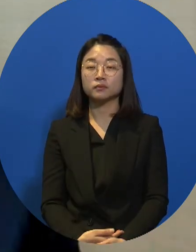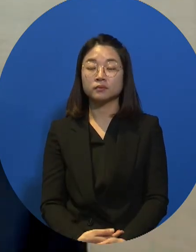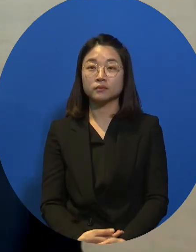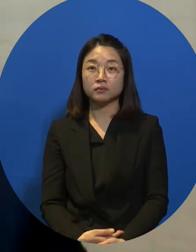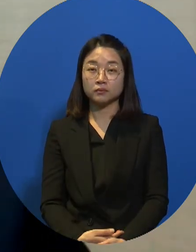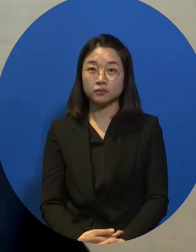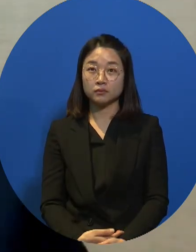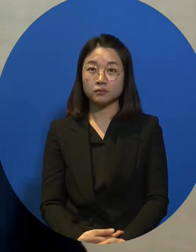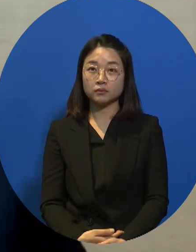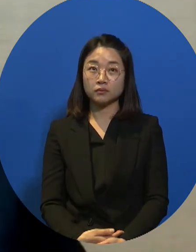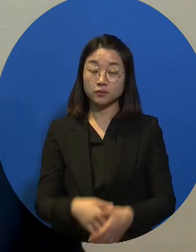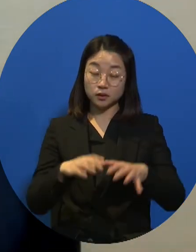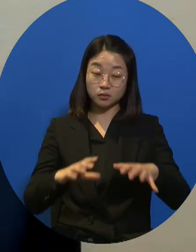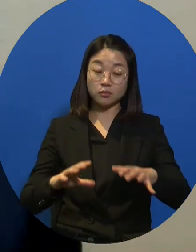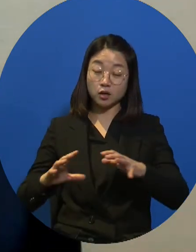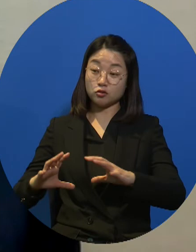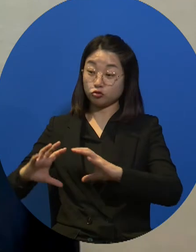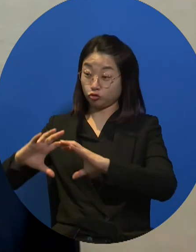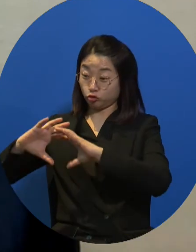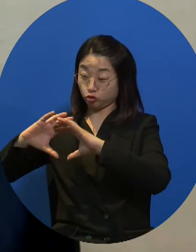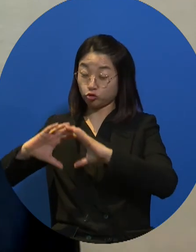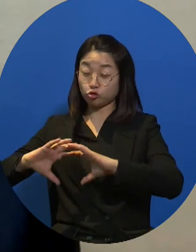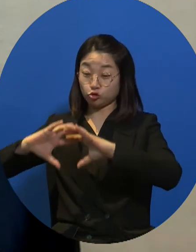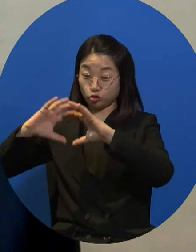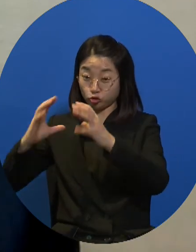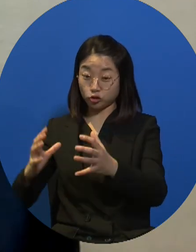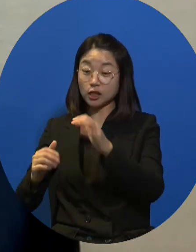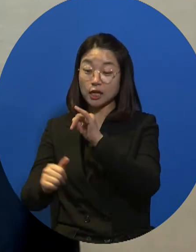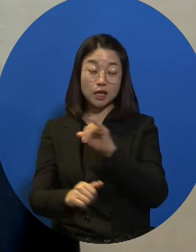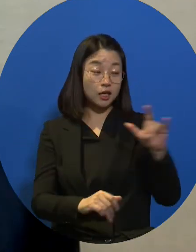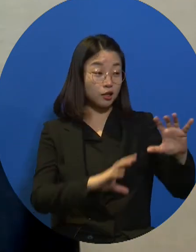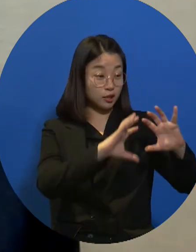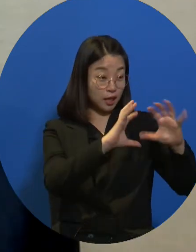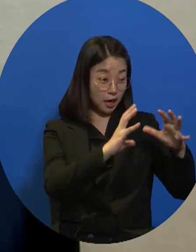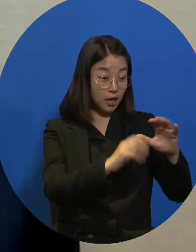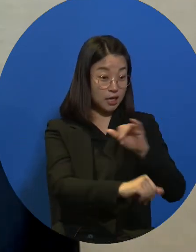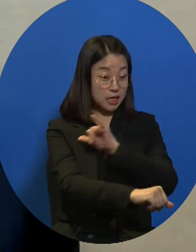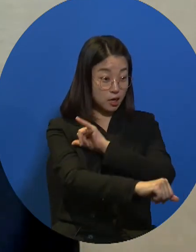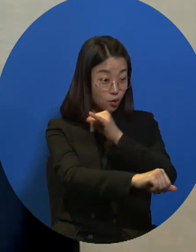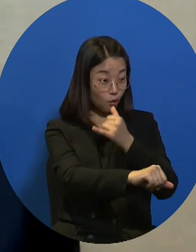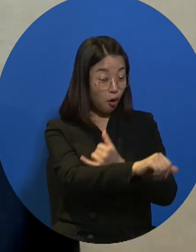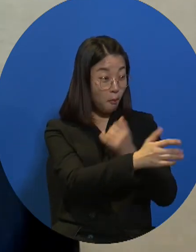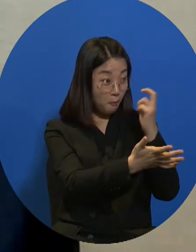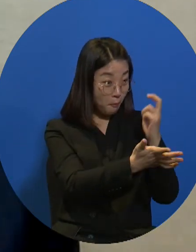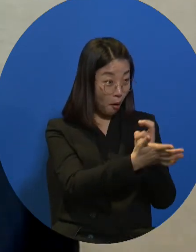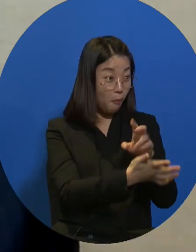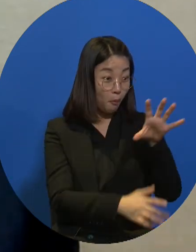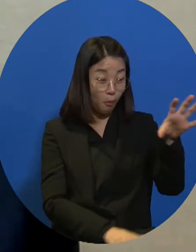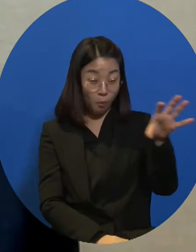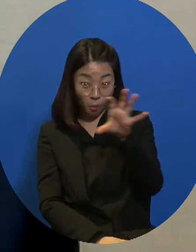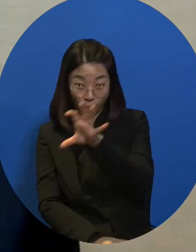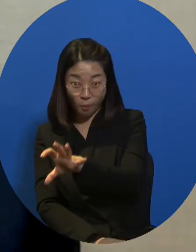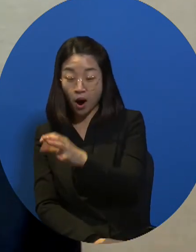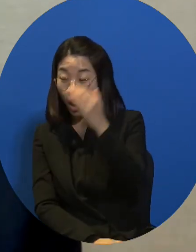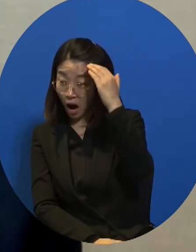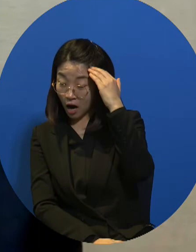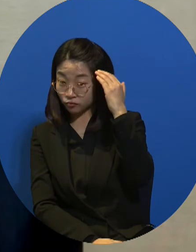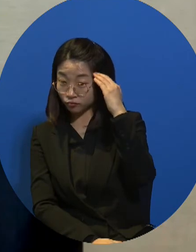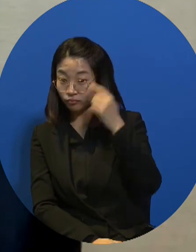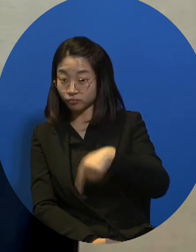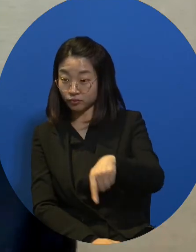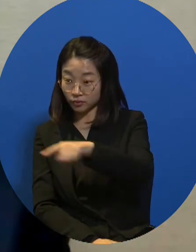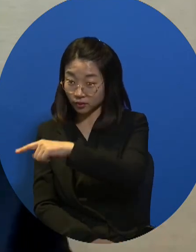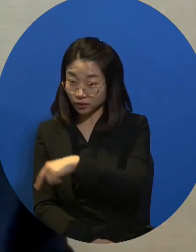지금 이제 국제인권법의 국내적인 효력과 진정결정의 법적 성격에 대해서